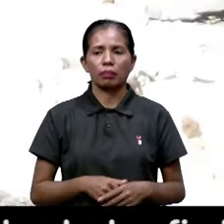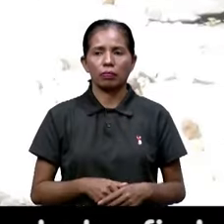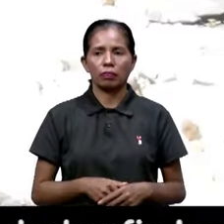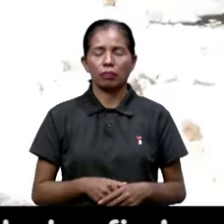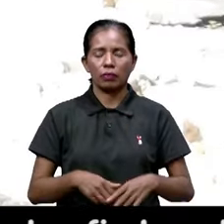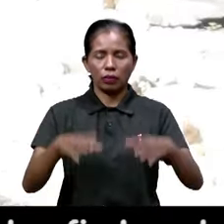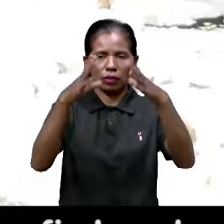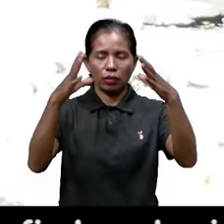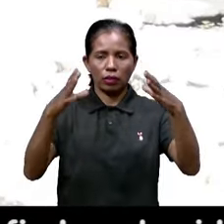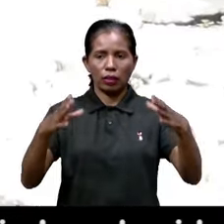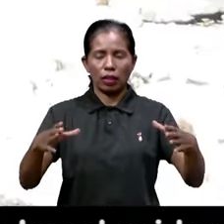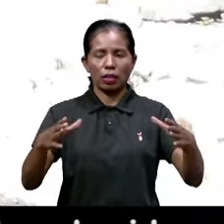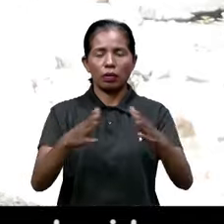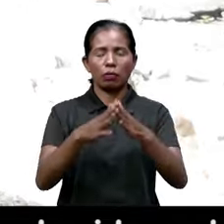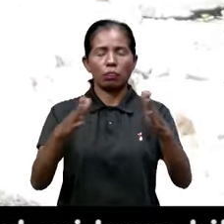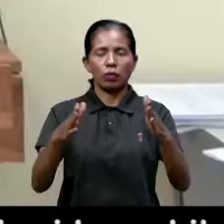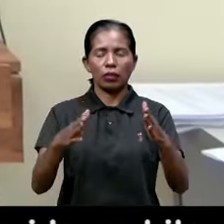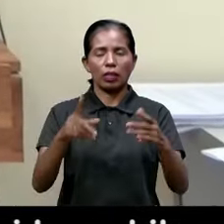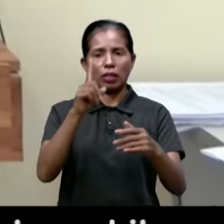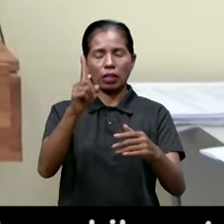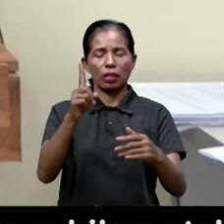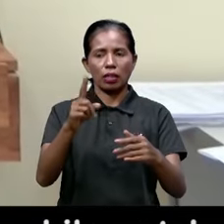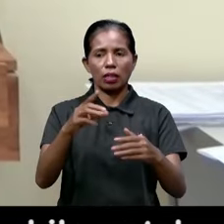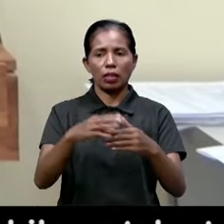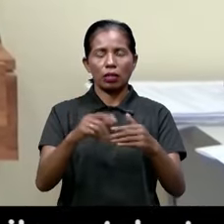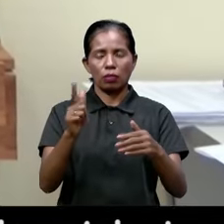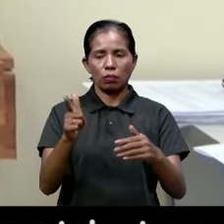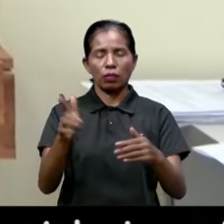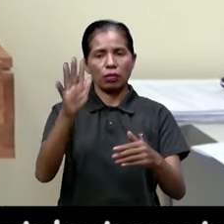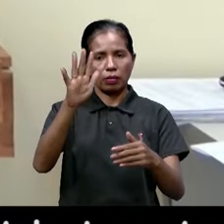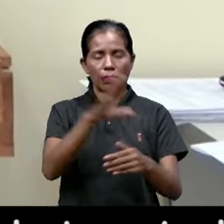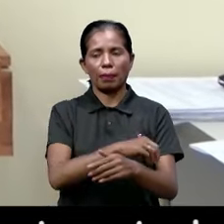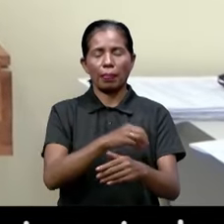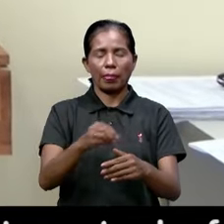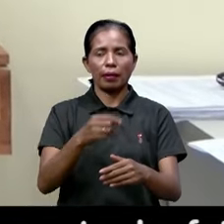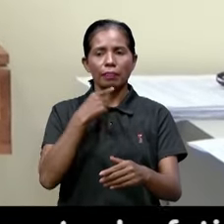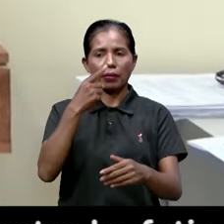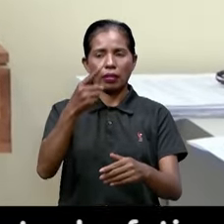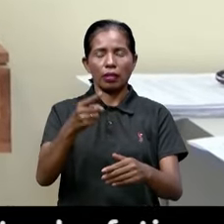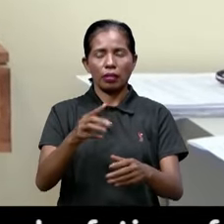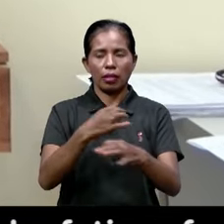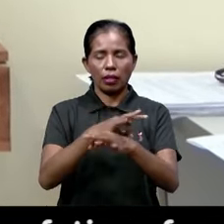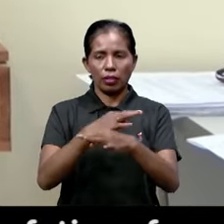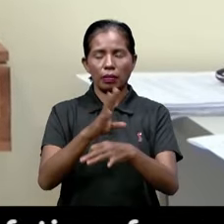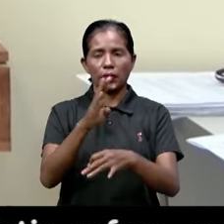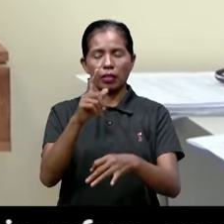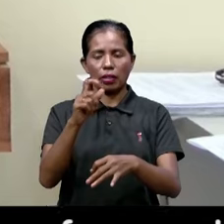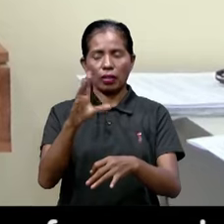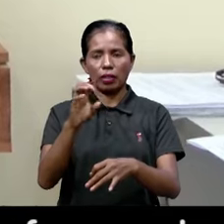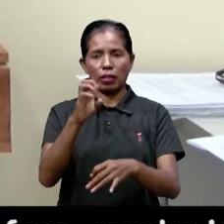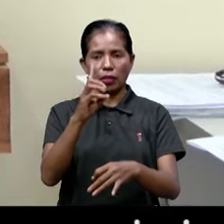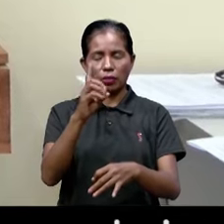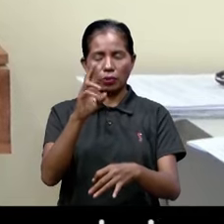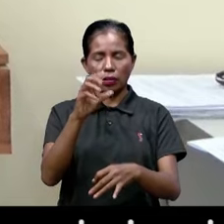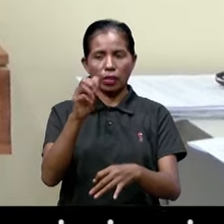de? Kara tangki de $25. Hatamba preocupação ne, gerente operacional no manutenção BTLP, Eduardo Dias